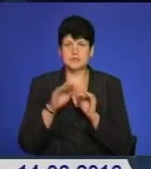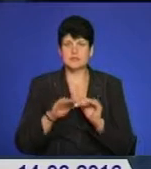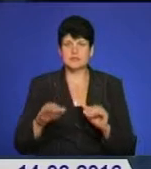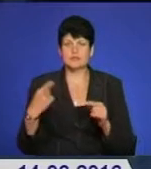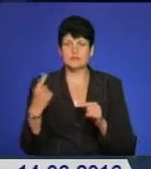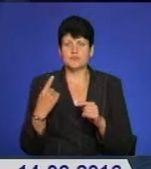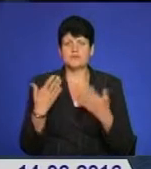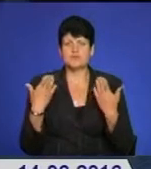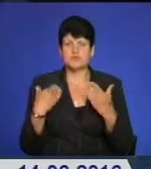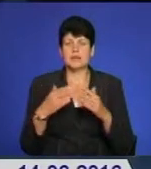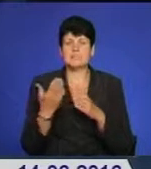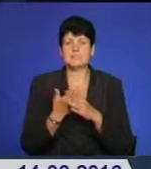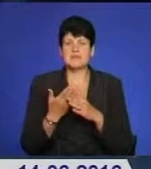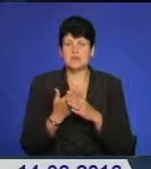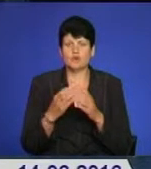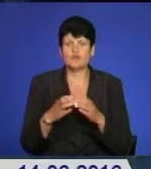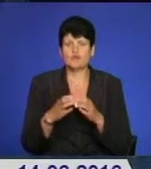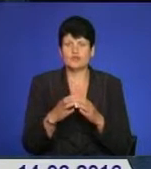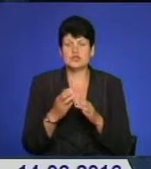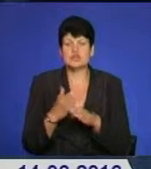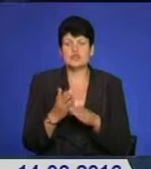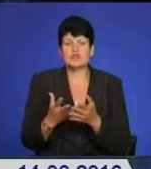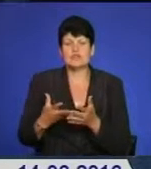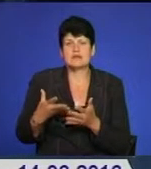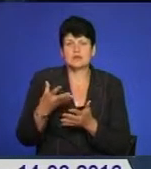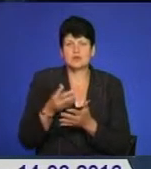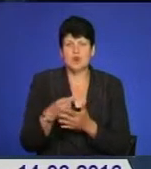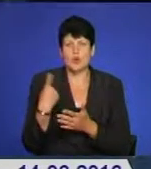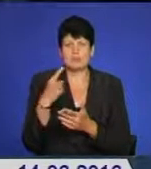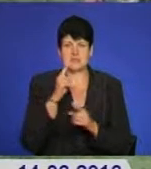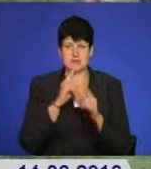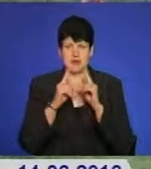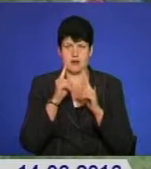Відпочинок дітей пільгових категорій частково профінансує обласна рада.